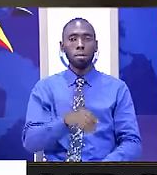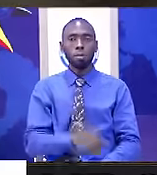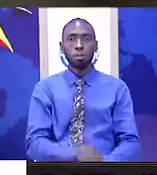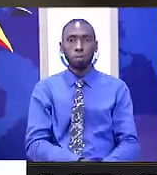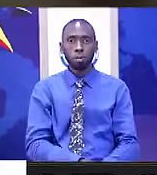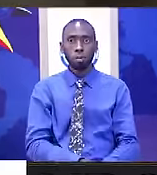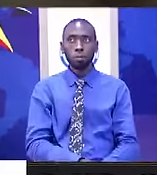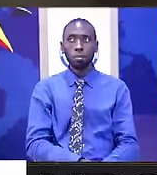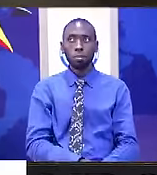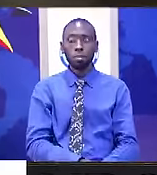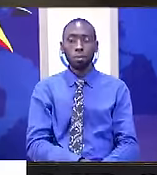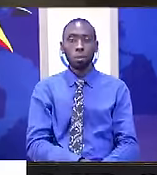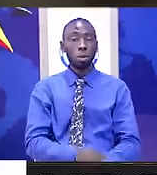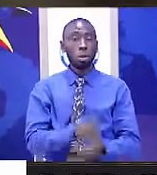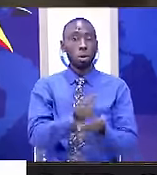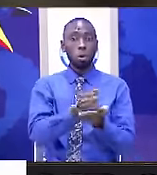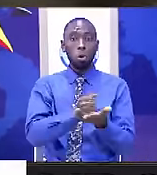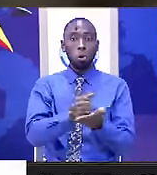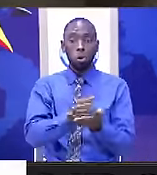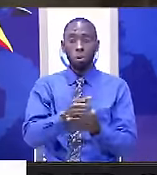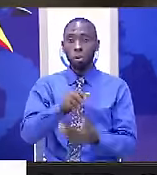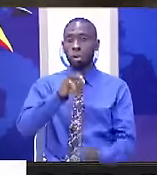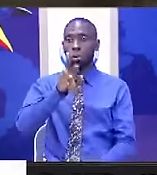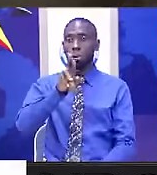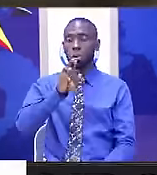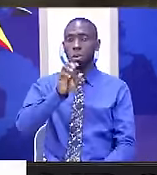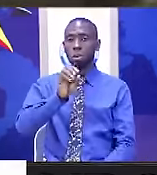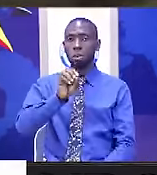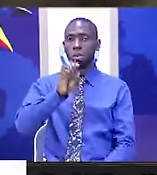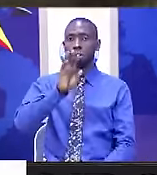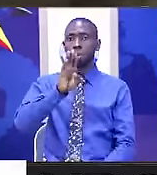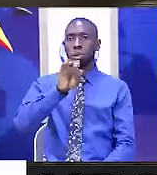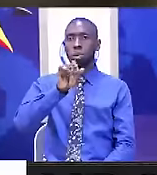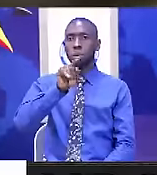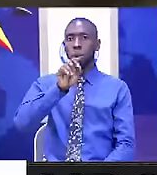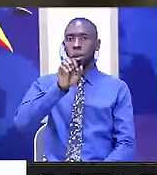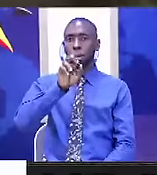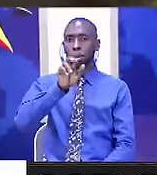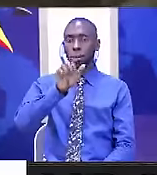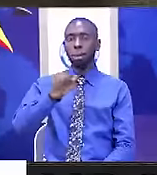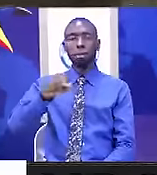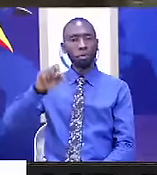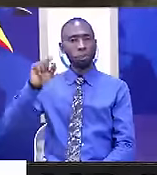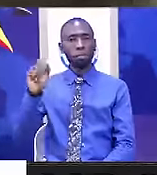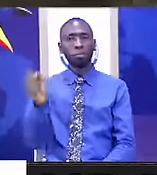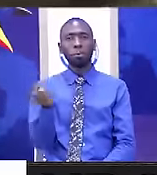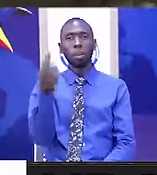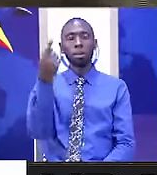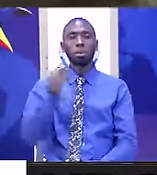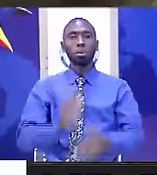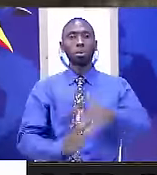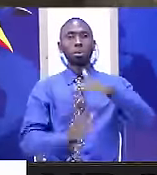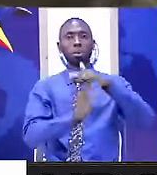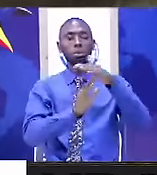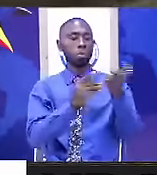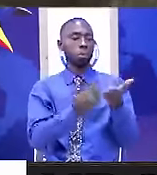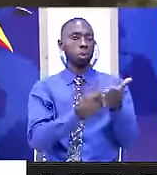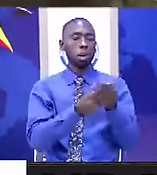Mwanyi ekika kya Robusta ye kyakutte ekifo ekisooka mu bika by'emmwanyi Uganda byetunda wabweru.